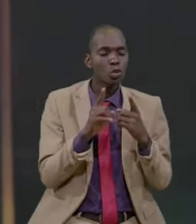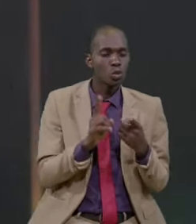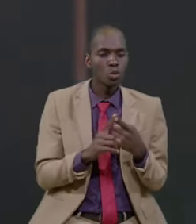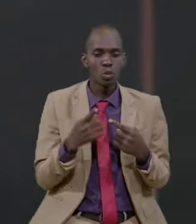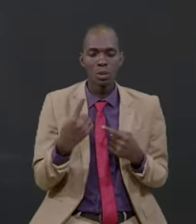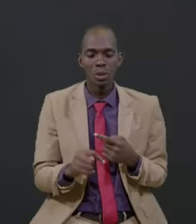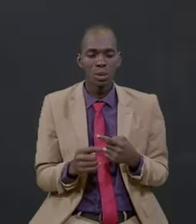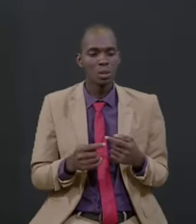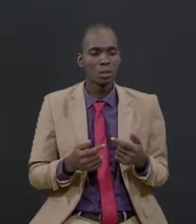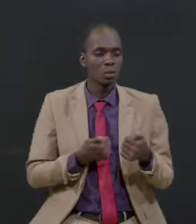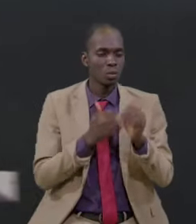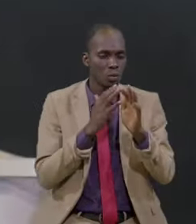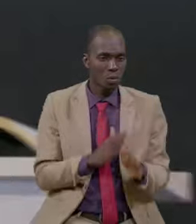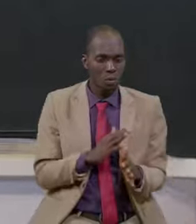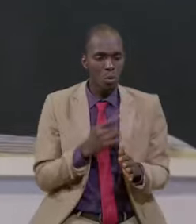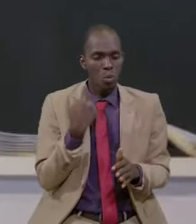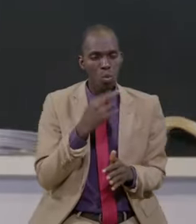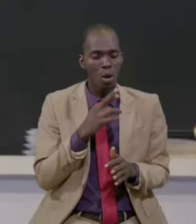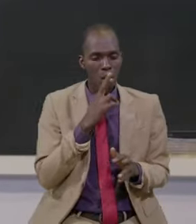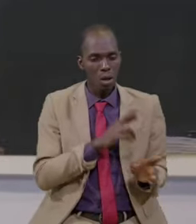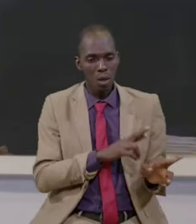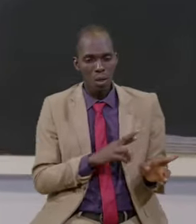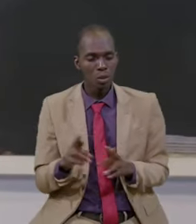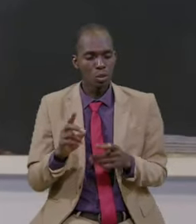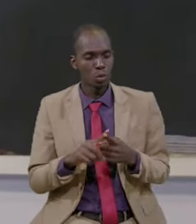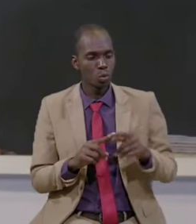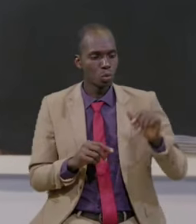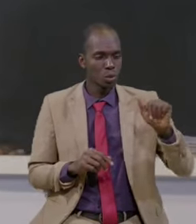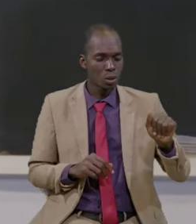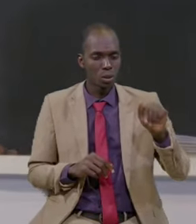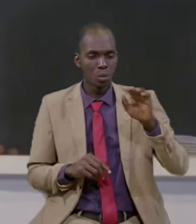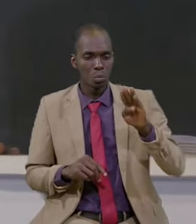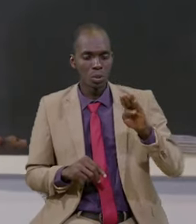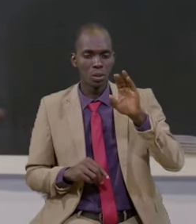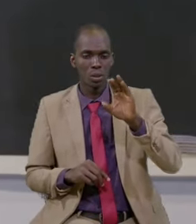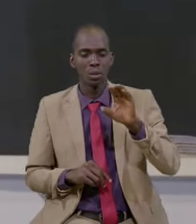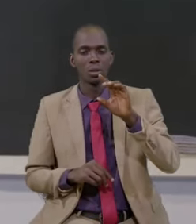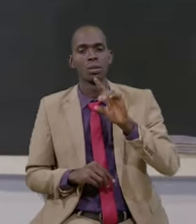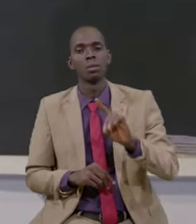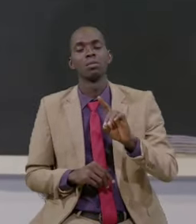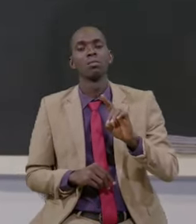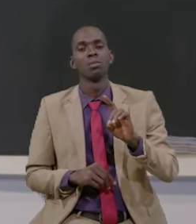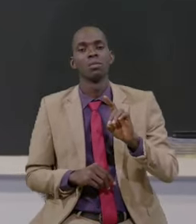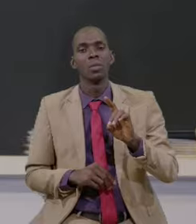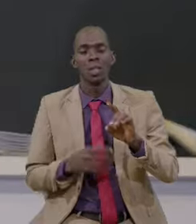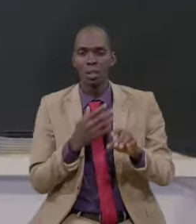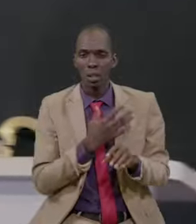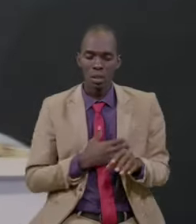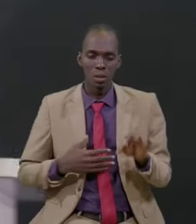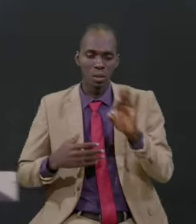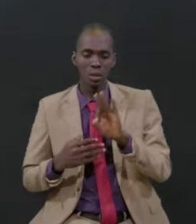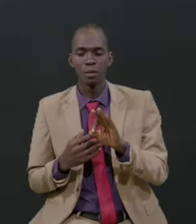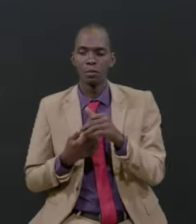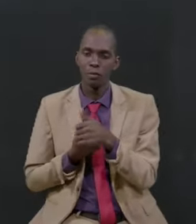crois? Tu suis. Maintenant, tu peux venir à Jésus. Et tu peux aller. Et comme tu vas,